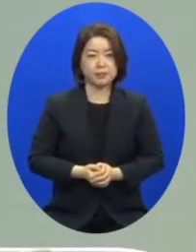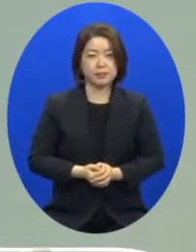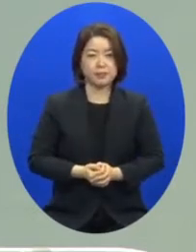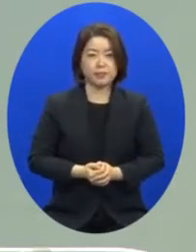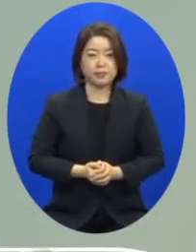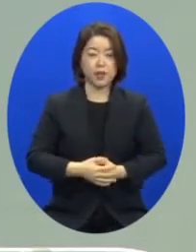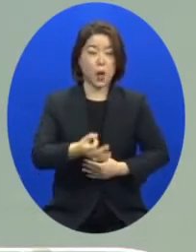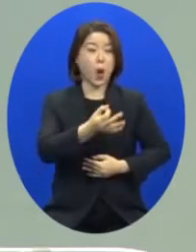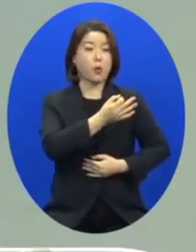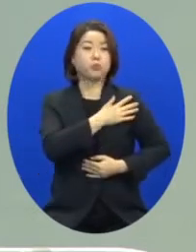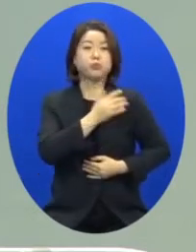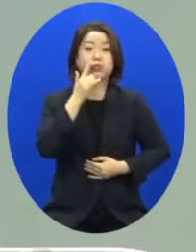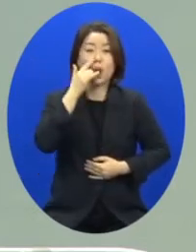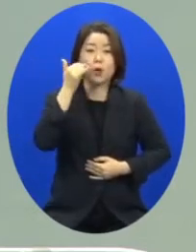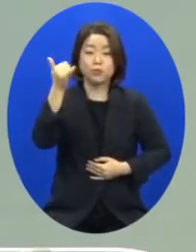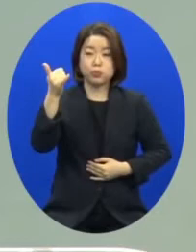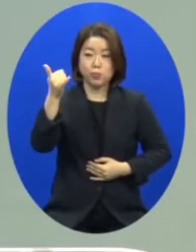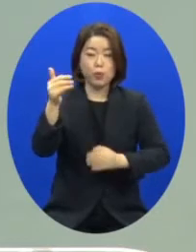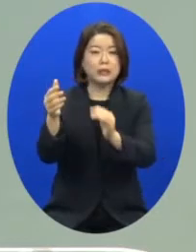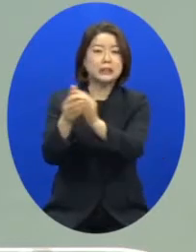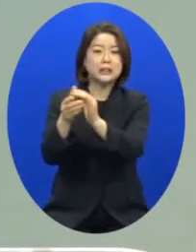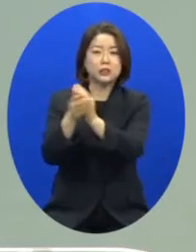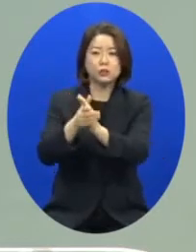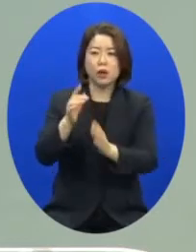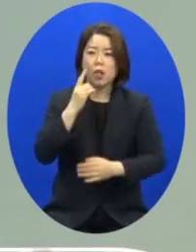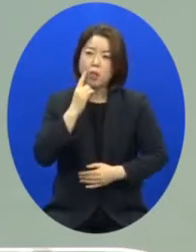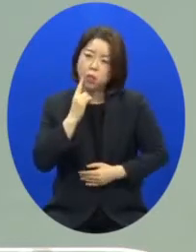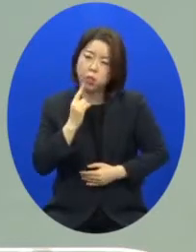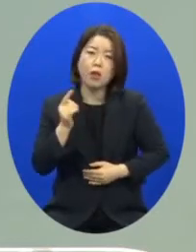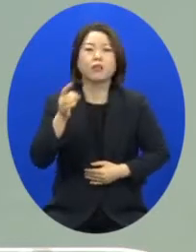부자 부모를 둔 친구가 부럽더라